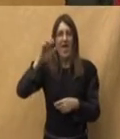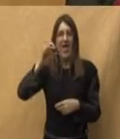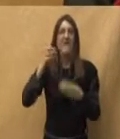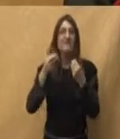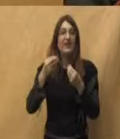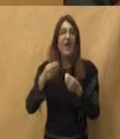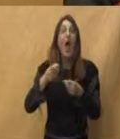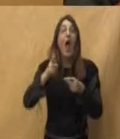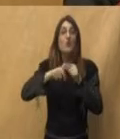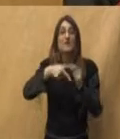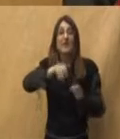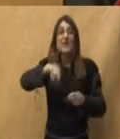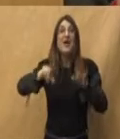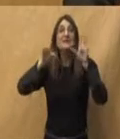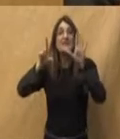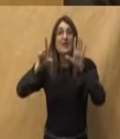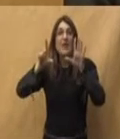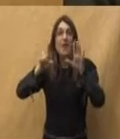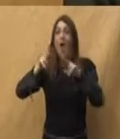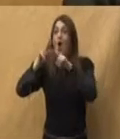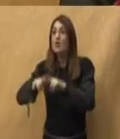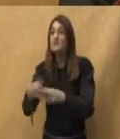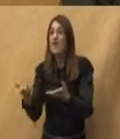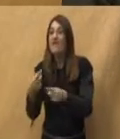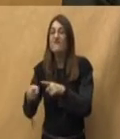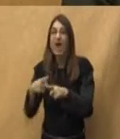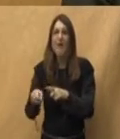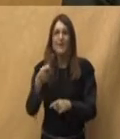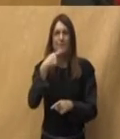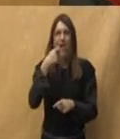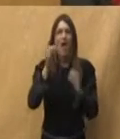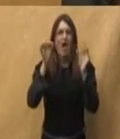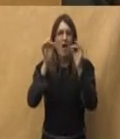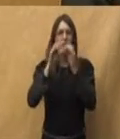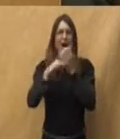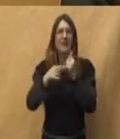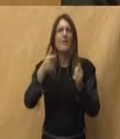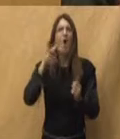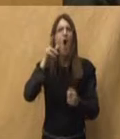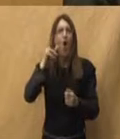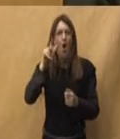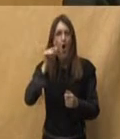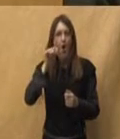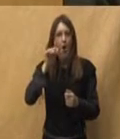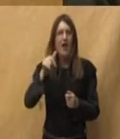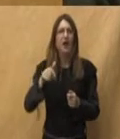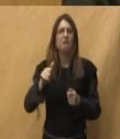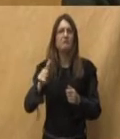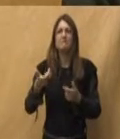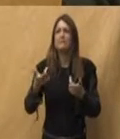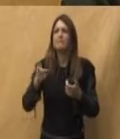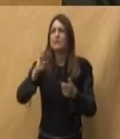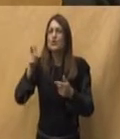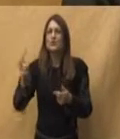a ima ih 7. Svi ostali fale. Kad pojedete bademe, orahe ili neke druge